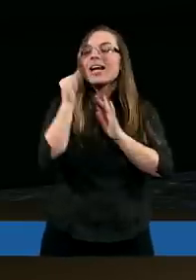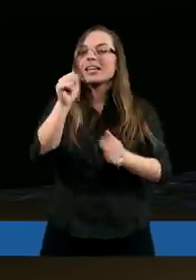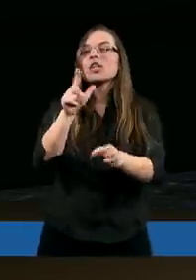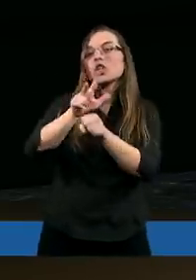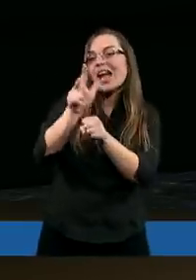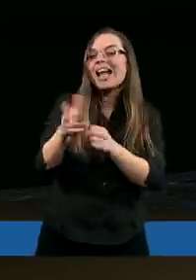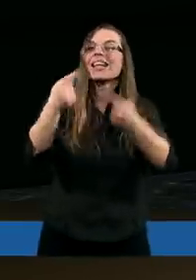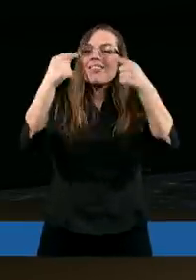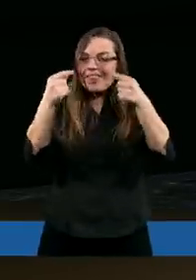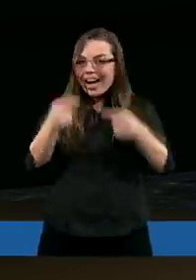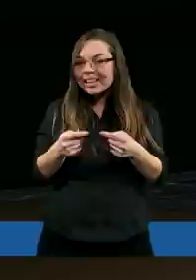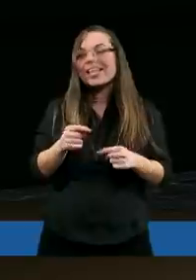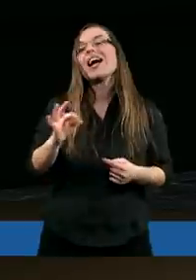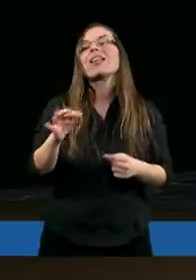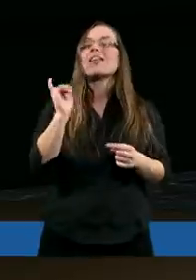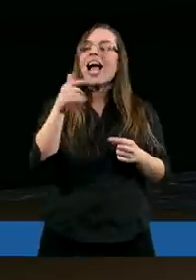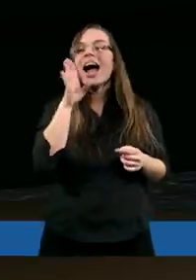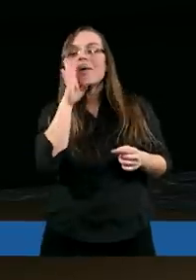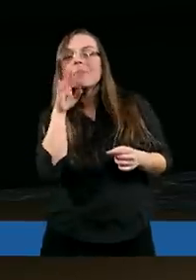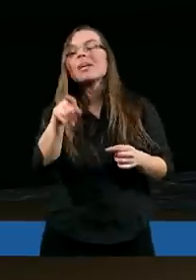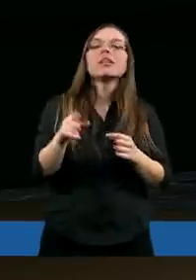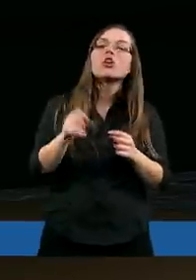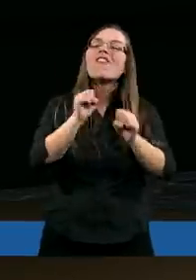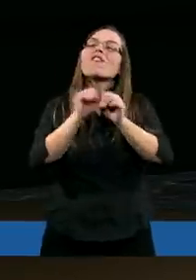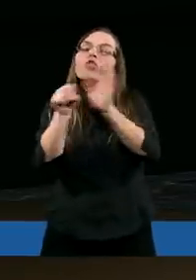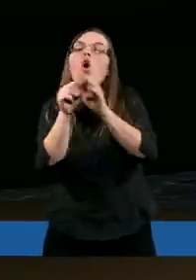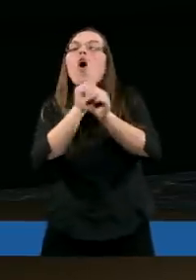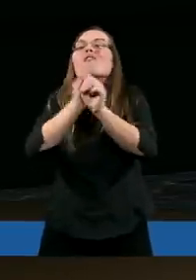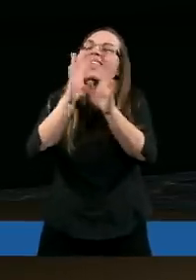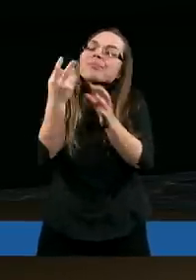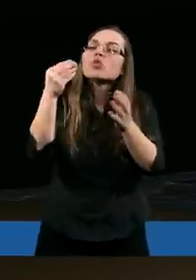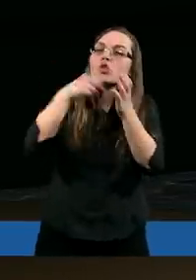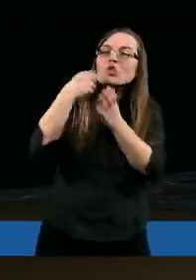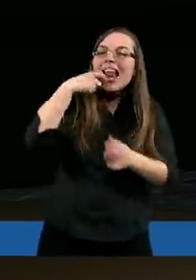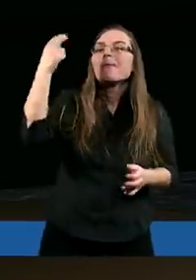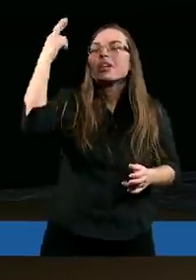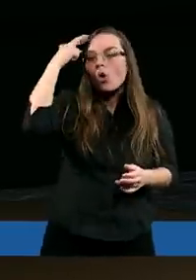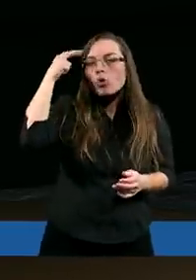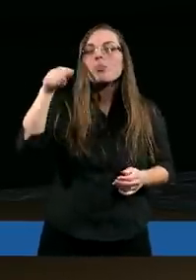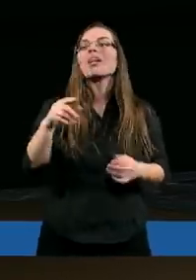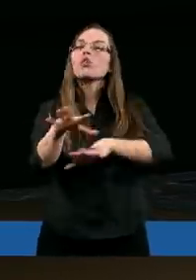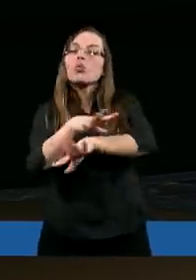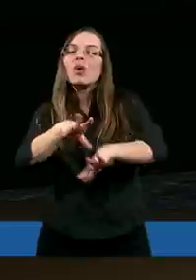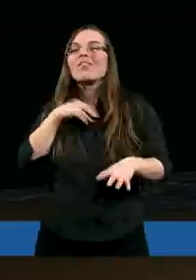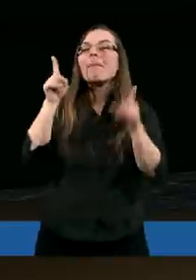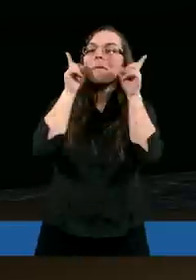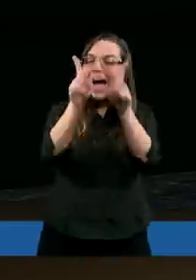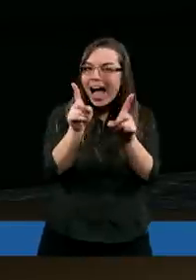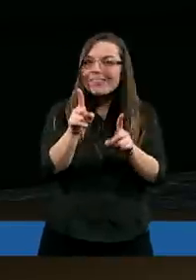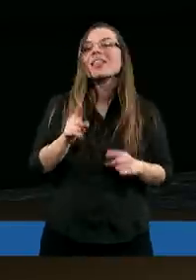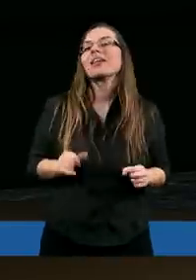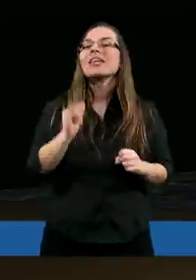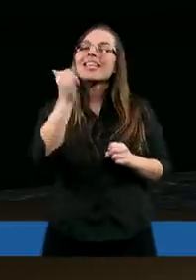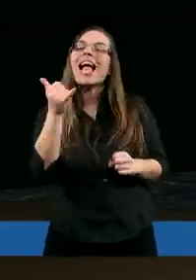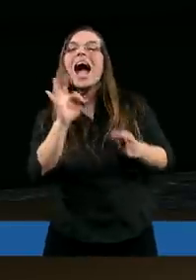13 werset, też jest jakby dowyjaśniający tą rolę Ducha Świętego. Duch prawdy,